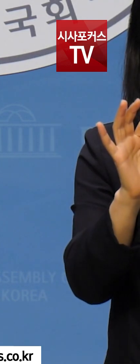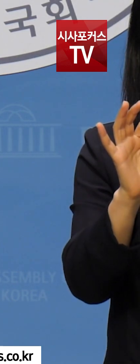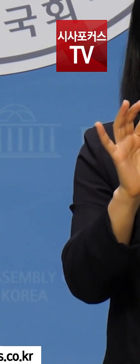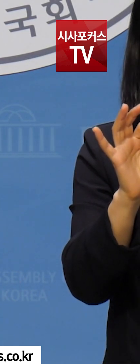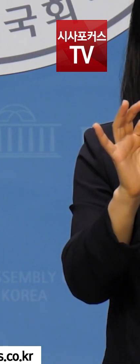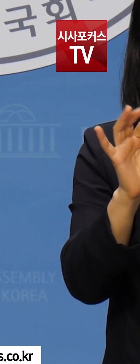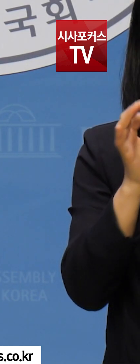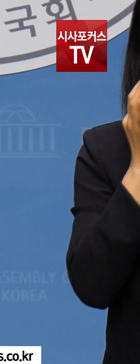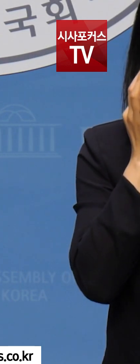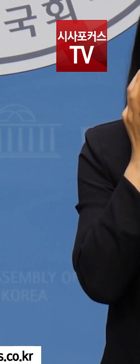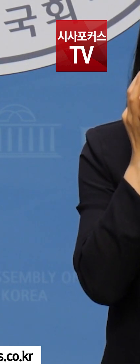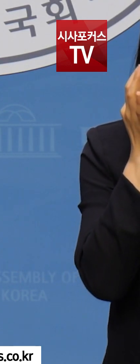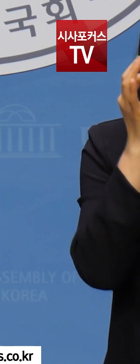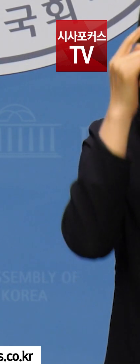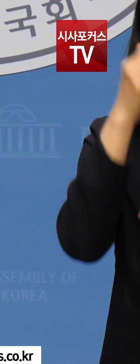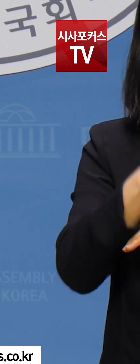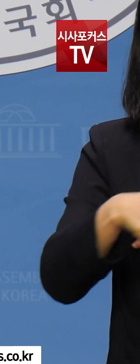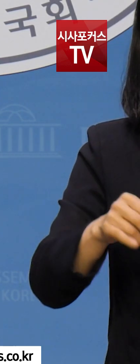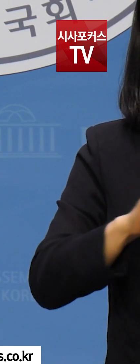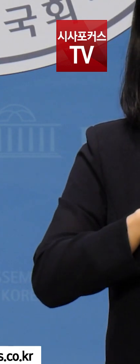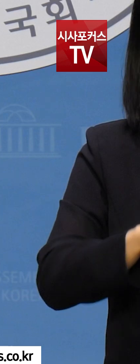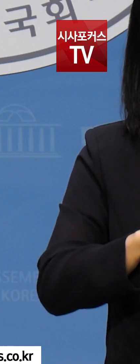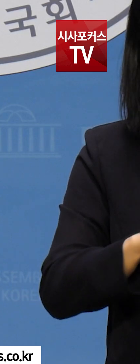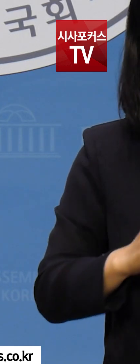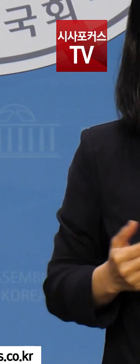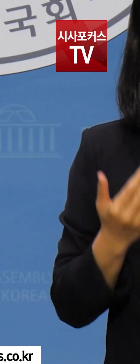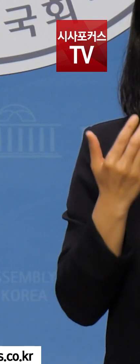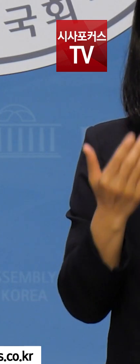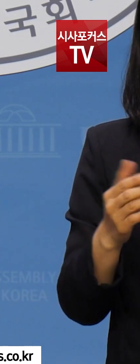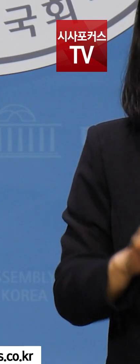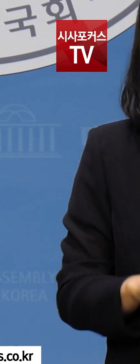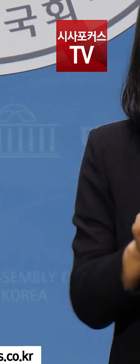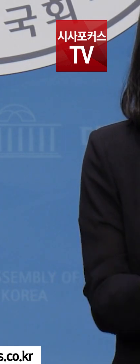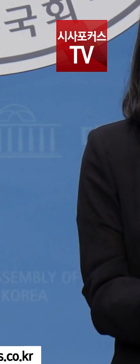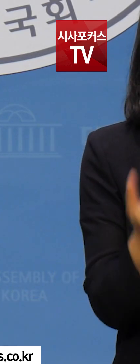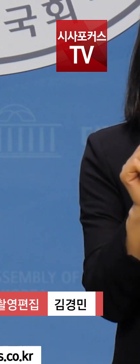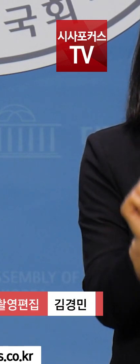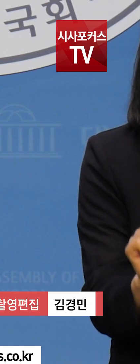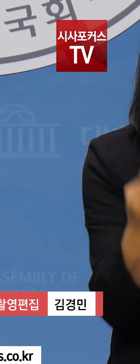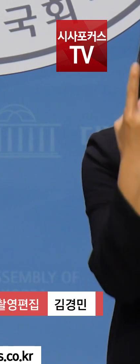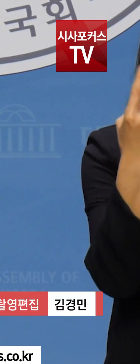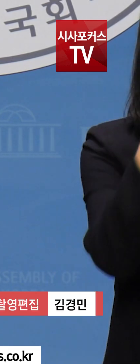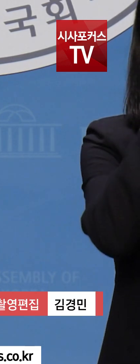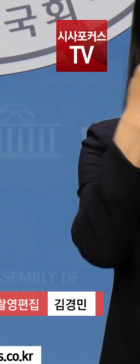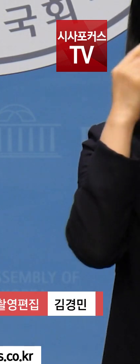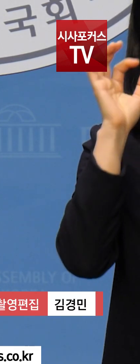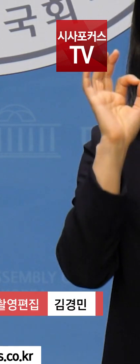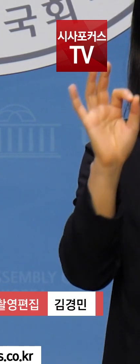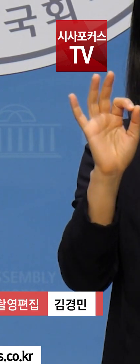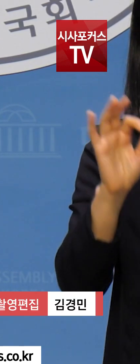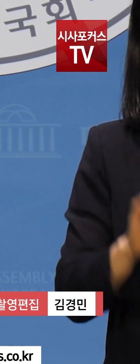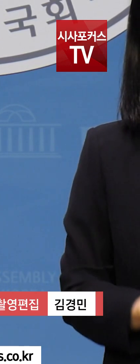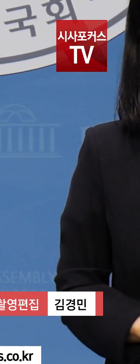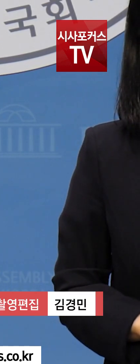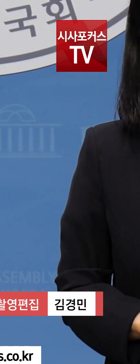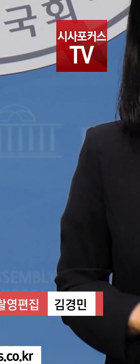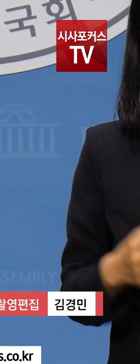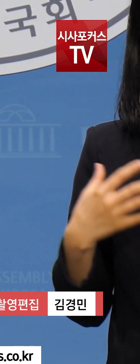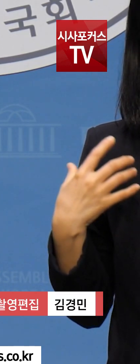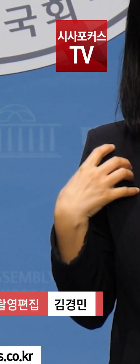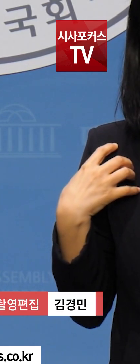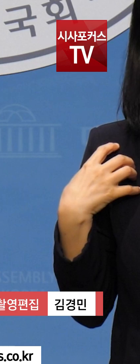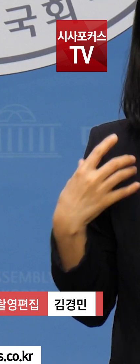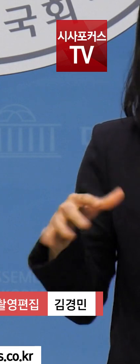마련에 최선을 다할 것을 약속드립니다. 사고의 근본적인 원인을 확실히 밝혀 범정부